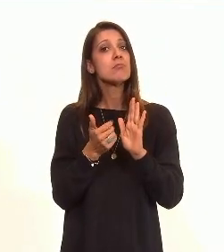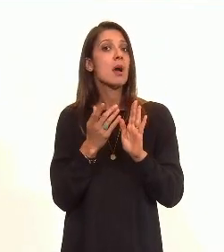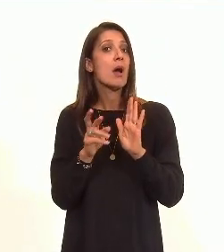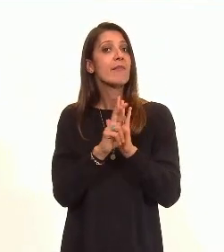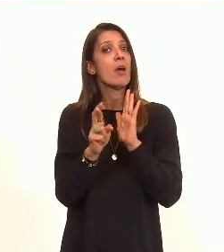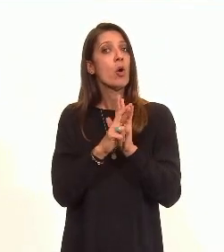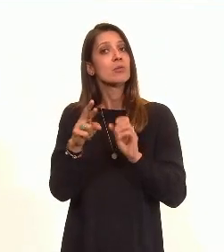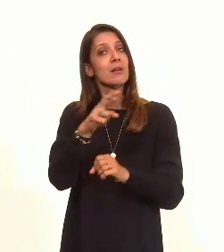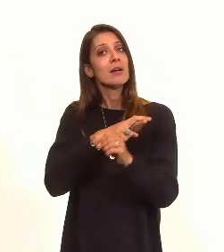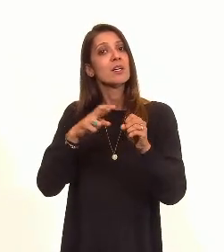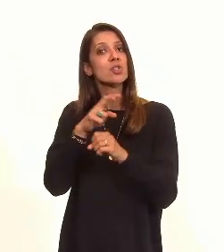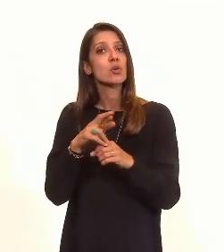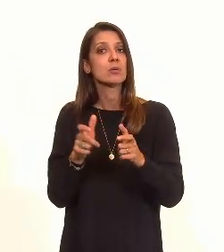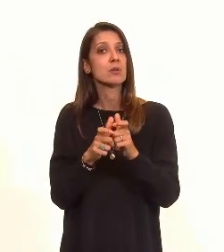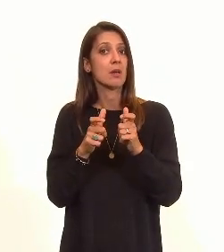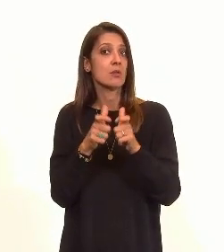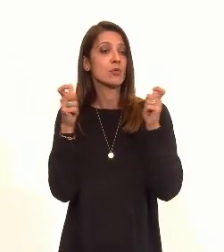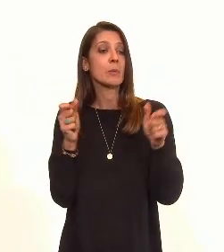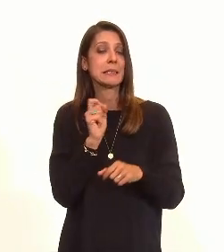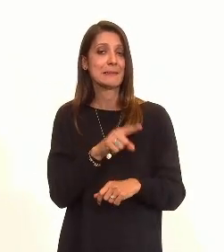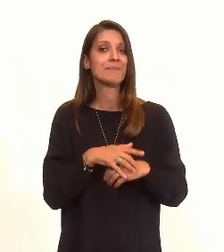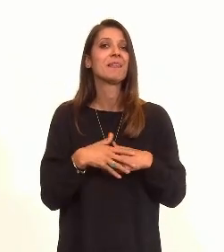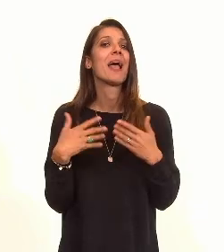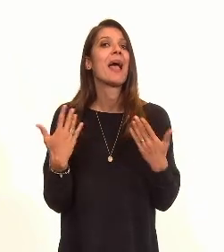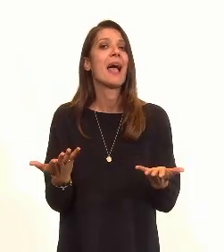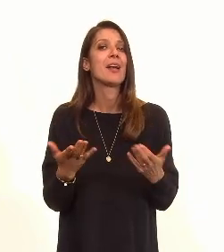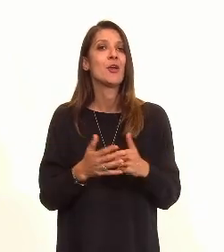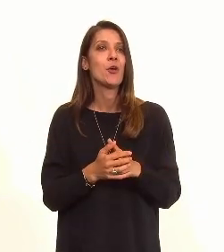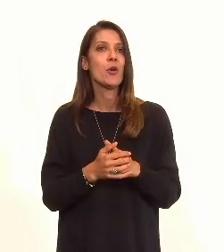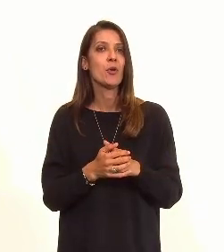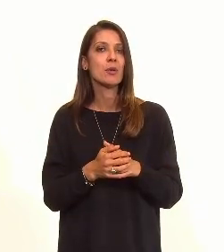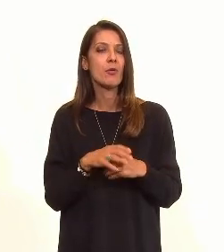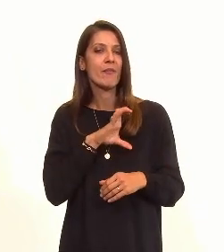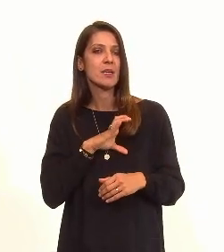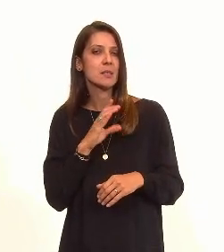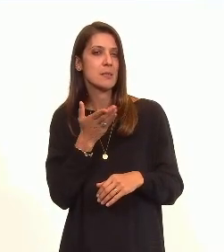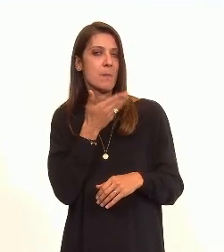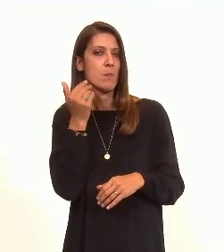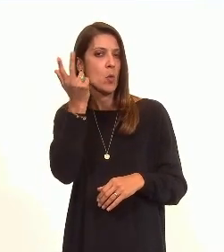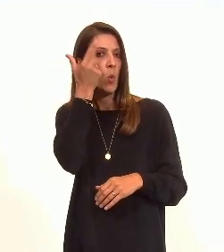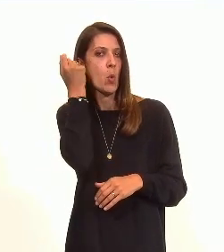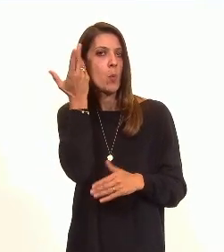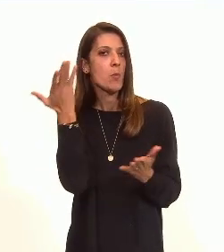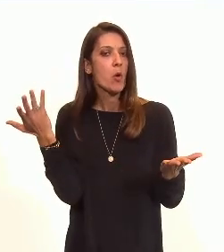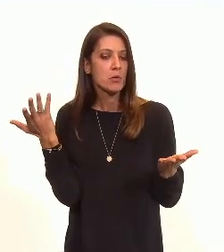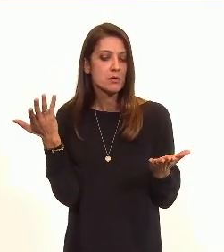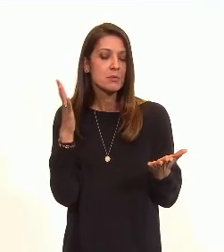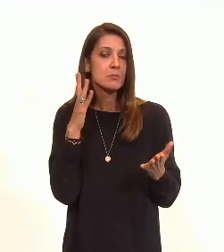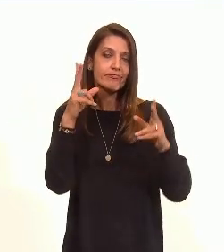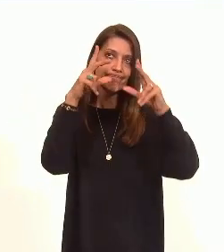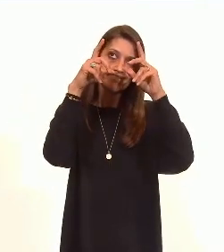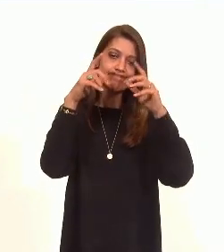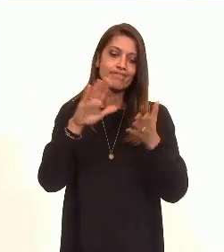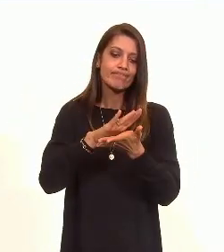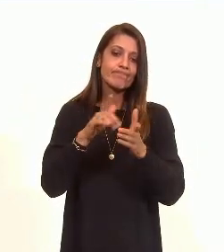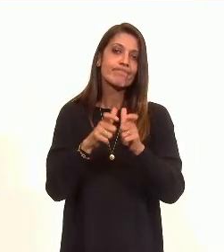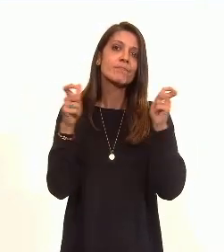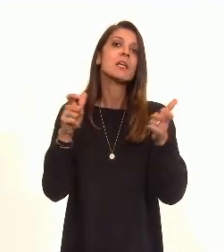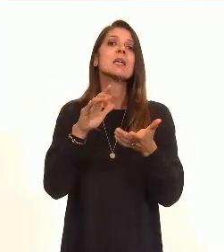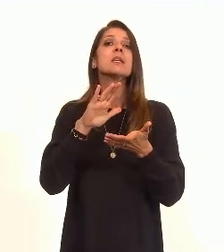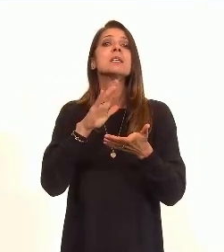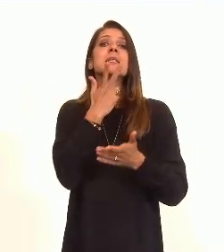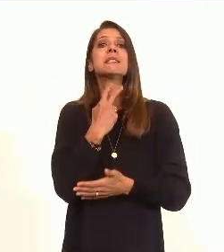et vice-présidente de cette structure. Alors on va commencer en essayant de mieux comprendre ce qu'est Citoyennage. Francine,